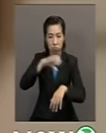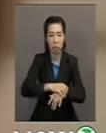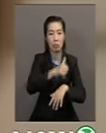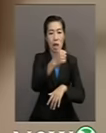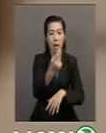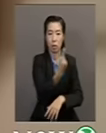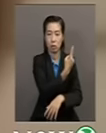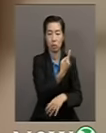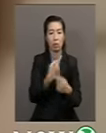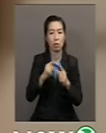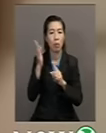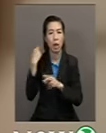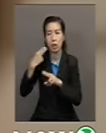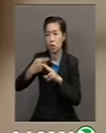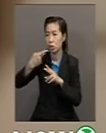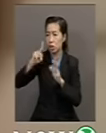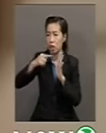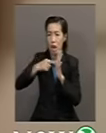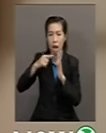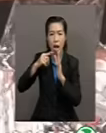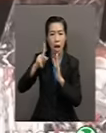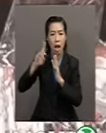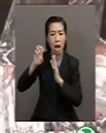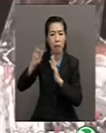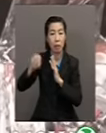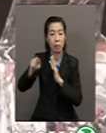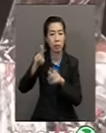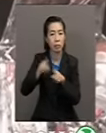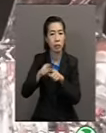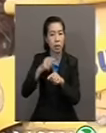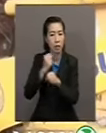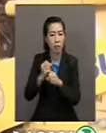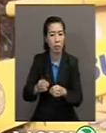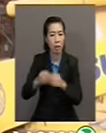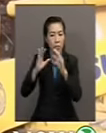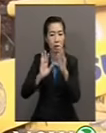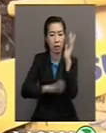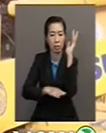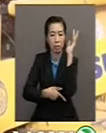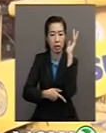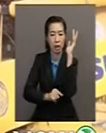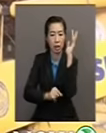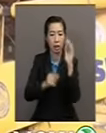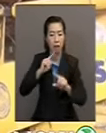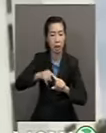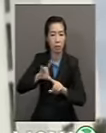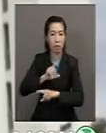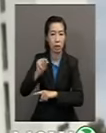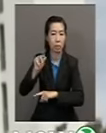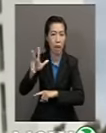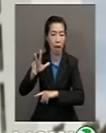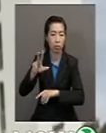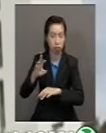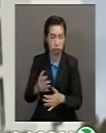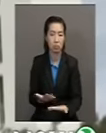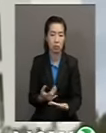หมายจับก่อนหน้านี้กรณีไปเกี่ยวข้องกับระเบิดที่โรงแรมเซาเทิร์นวิอำเภอเมืองจังหวัดปัตตานี 23สิงหาคมที่ผ่าน